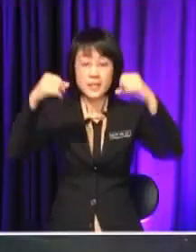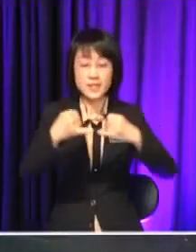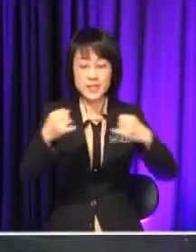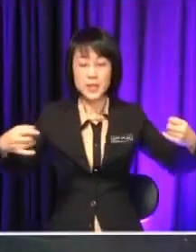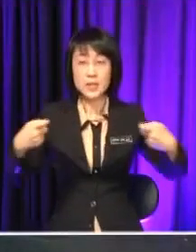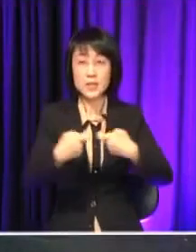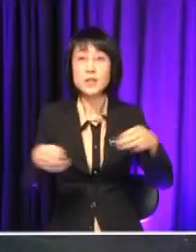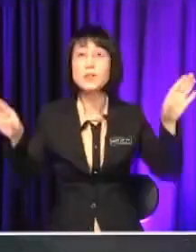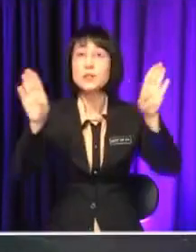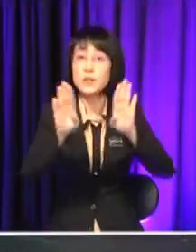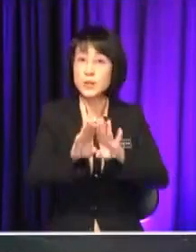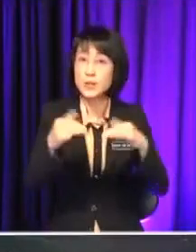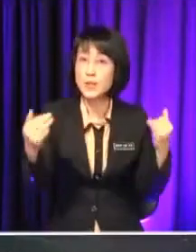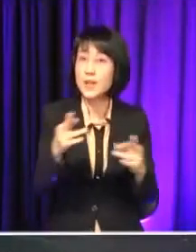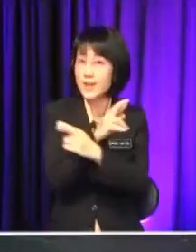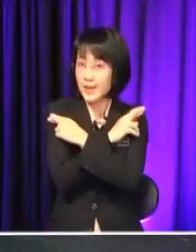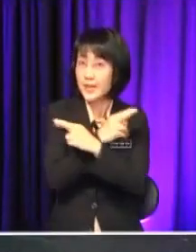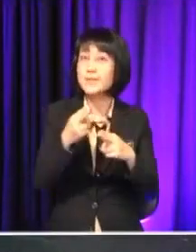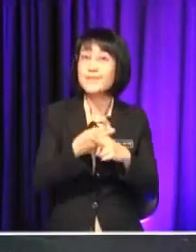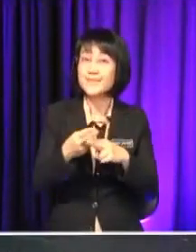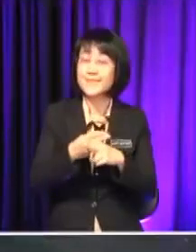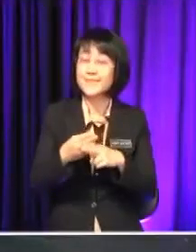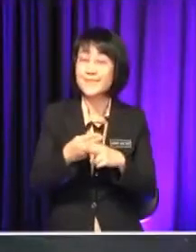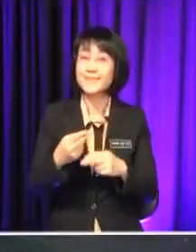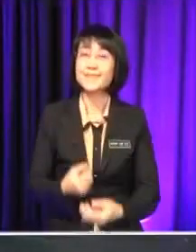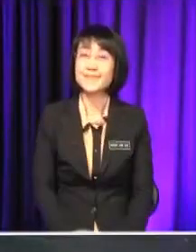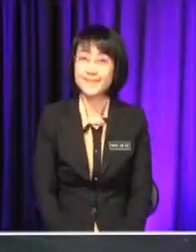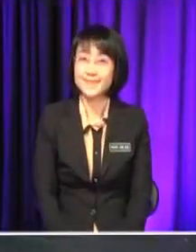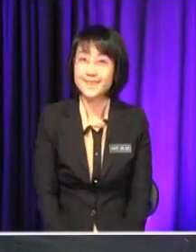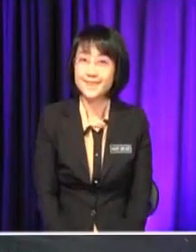tertutup kembali selepas ini terus